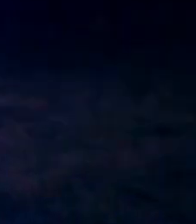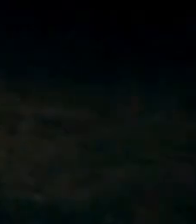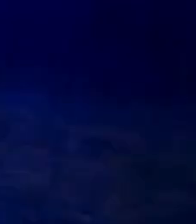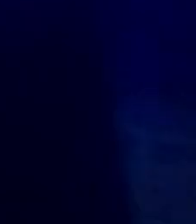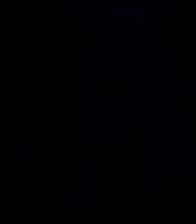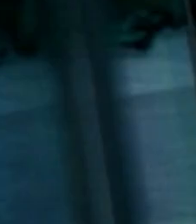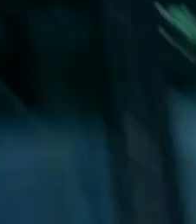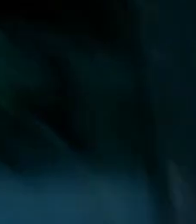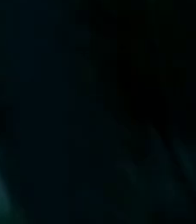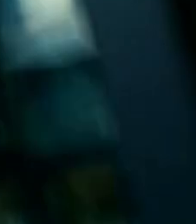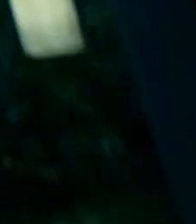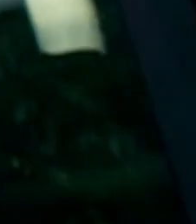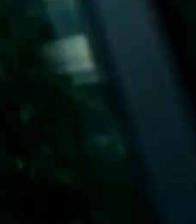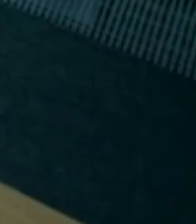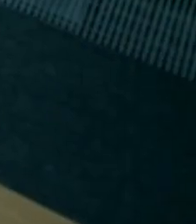Я мушу рухатись вперед.